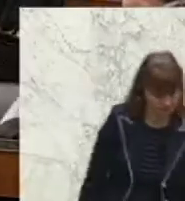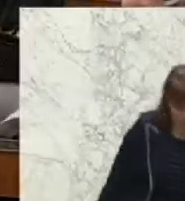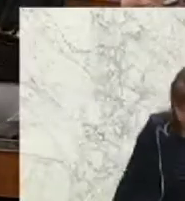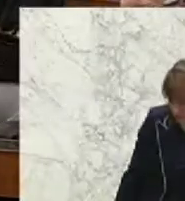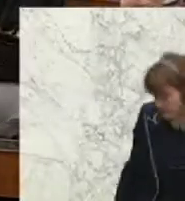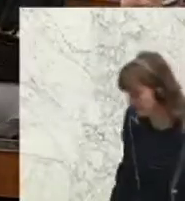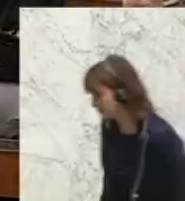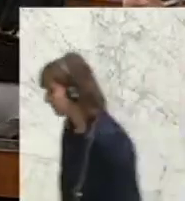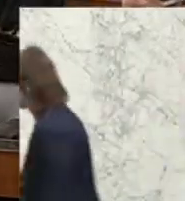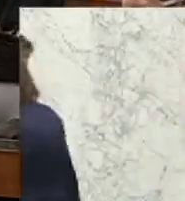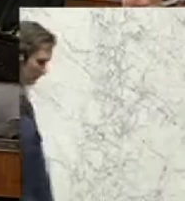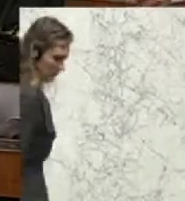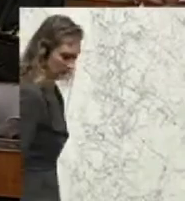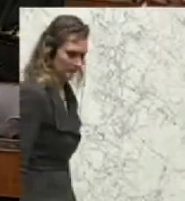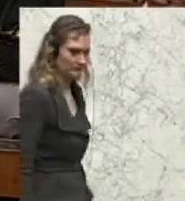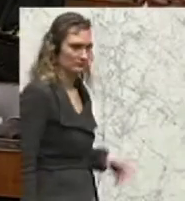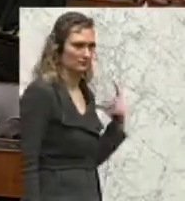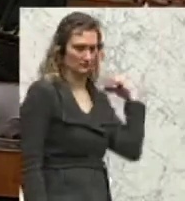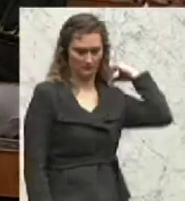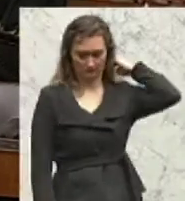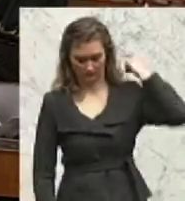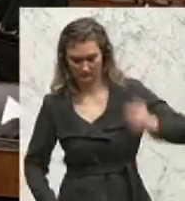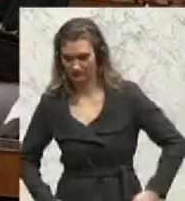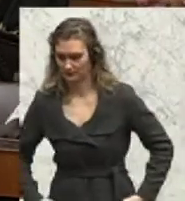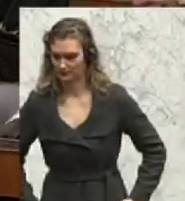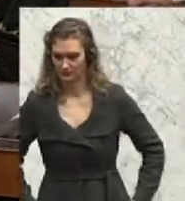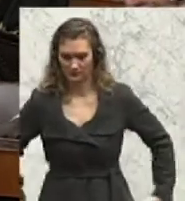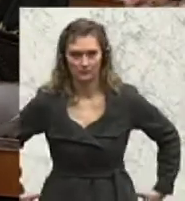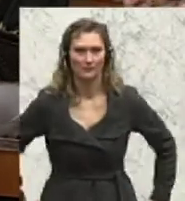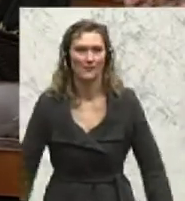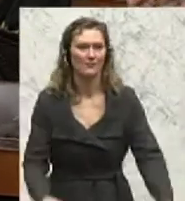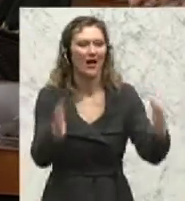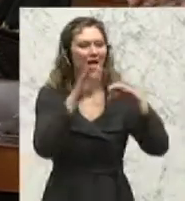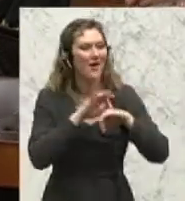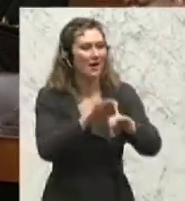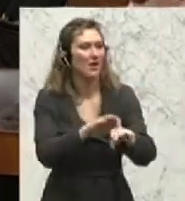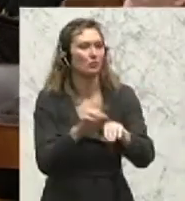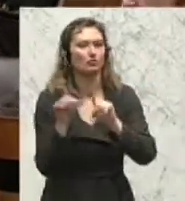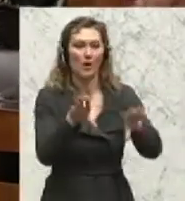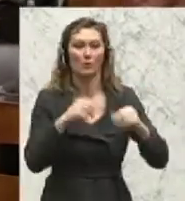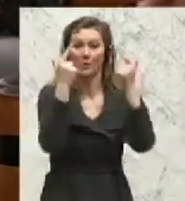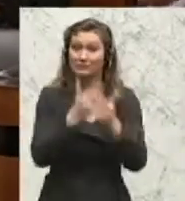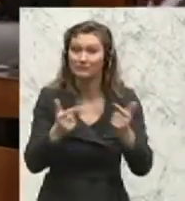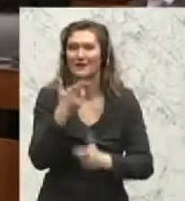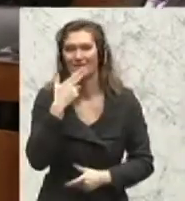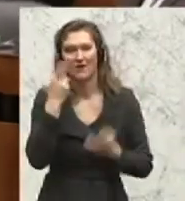Der grüne Kogler kritisiert das neue Gesetz der Länderfinanzierung. Es würde Skandale wie in Salzburg und Niederösterreich nicht verhindern.